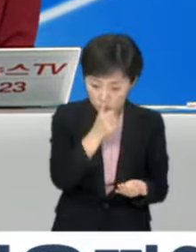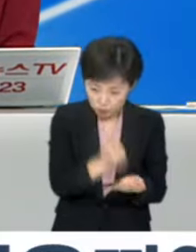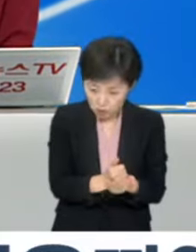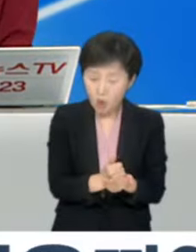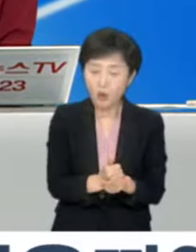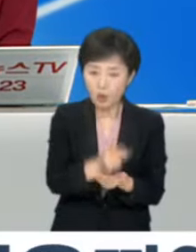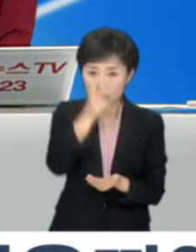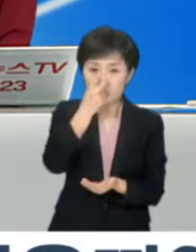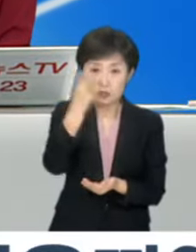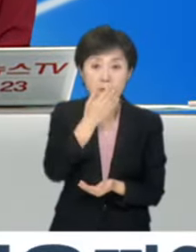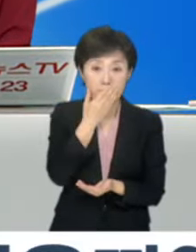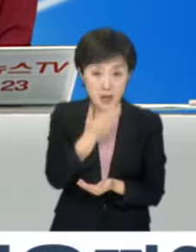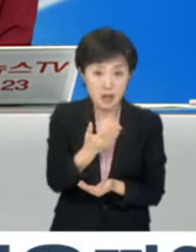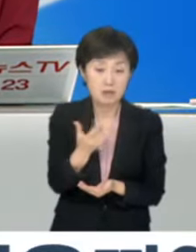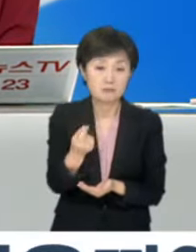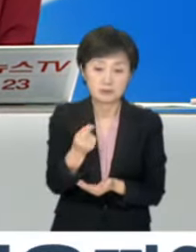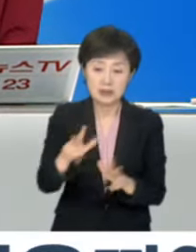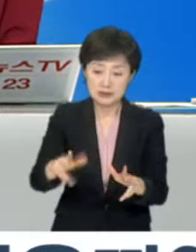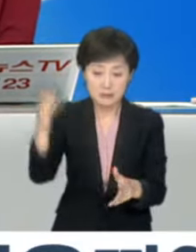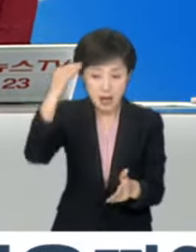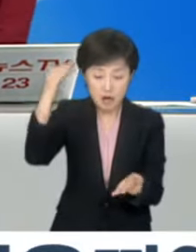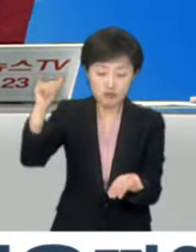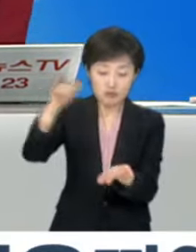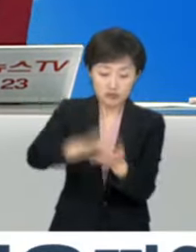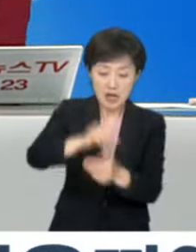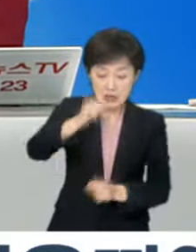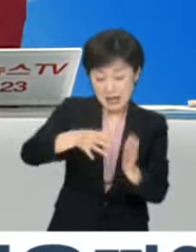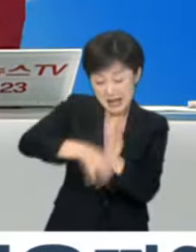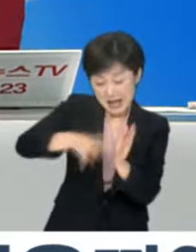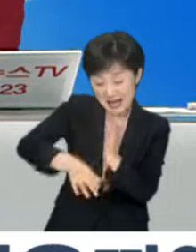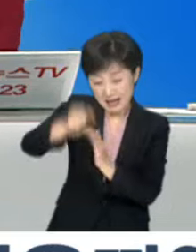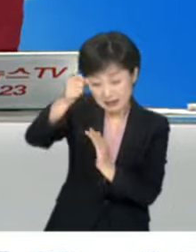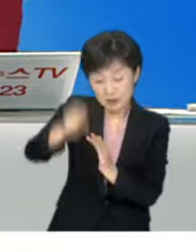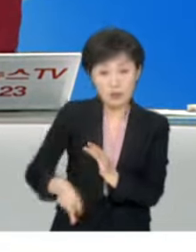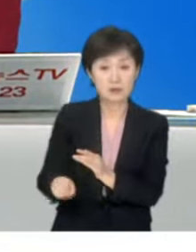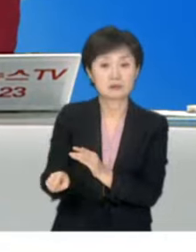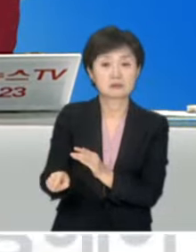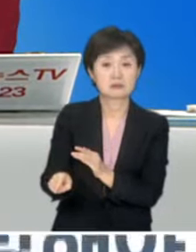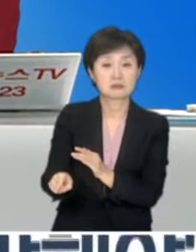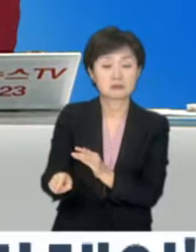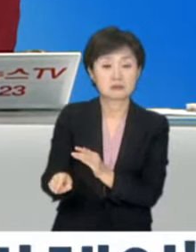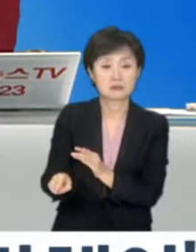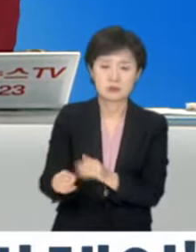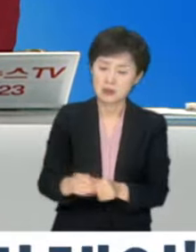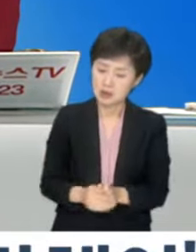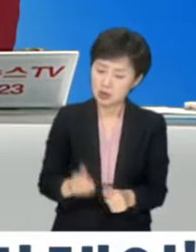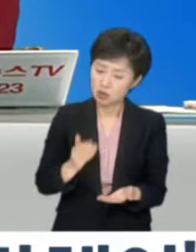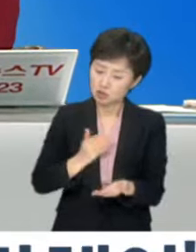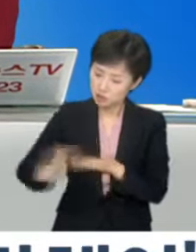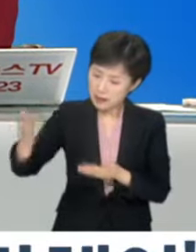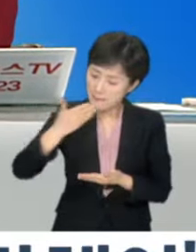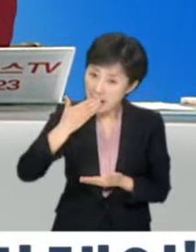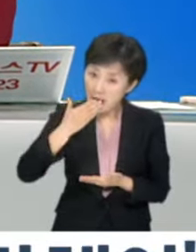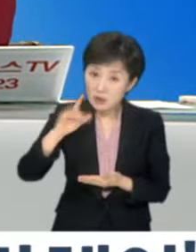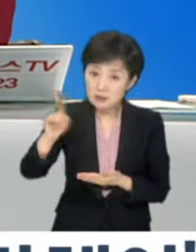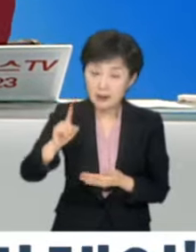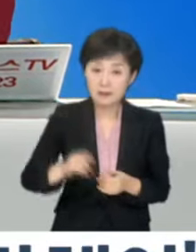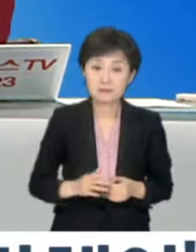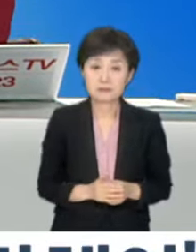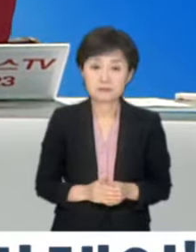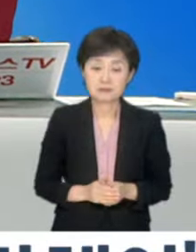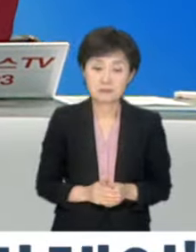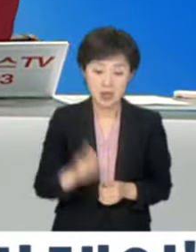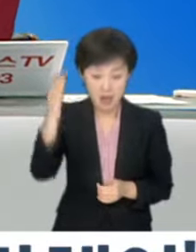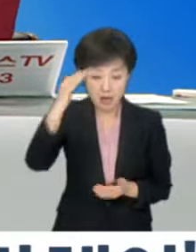일단 수사는 가능하다. 이 사람이 지금 한국에 들어와서 계속 민폐 행동을 하다 보니까 일각에서는 뭐 강제 추방까지 이야기가 네. 나오더라고요.